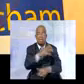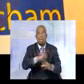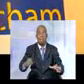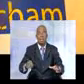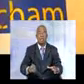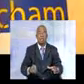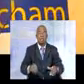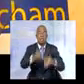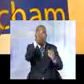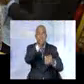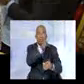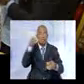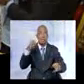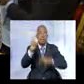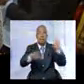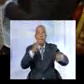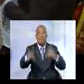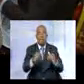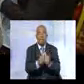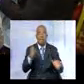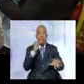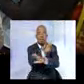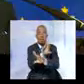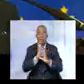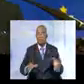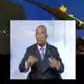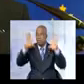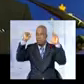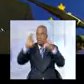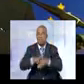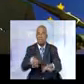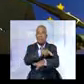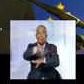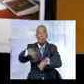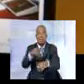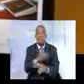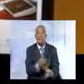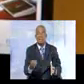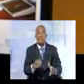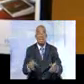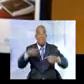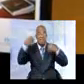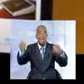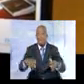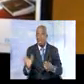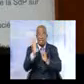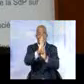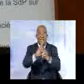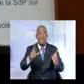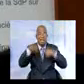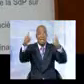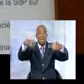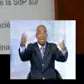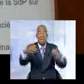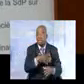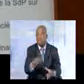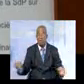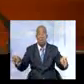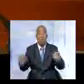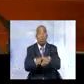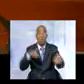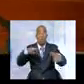D., conseiller du président de la République, les exemples de réussite de partenariats public-privé, la Citarai et Azito Energy,